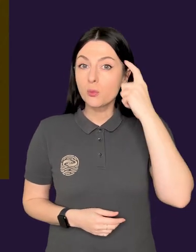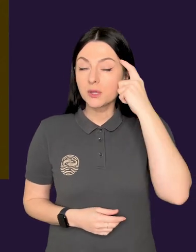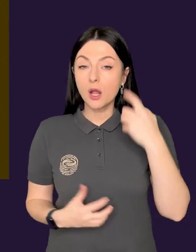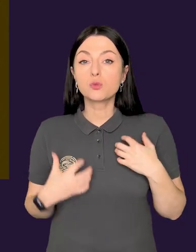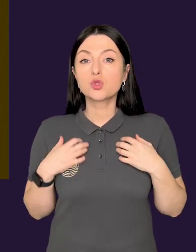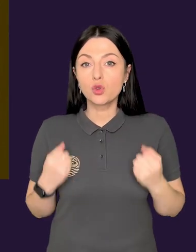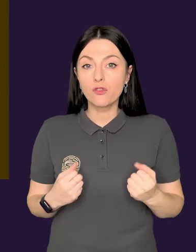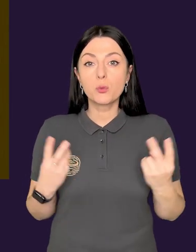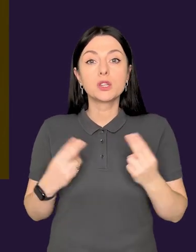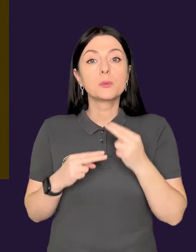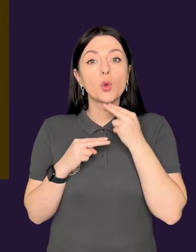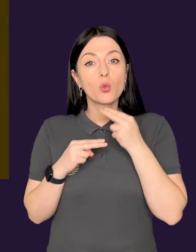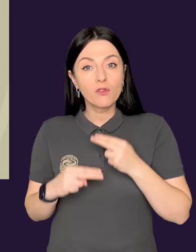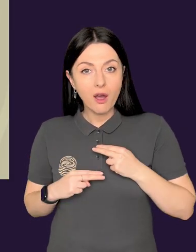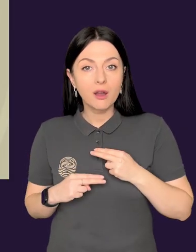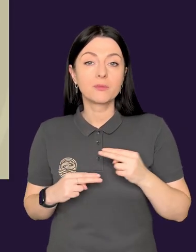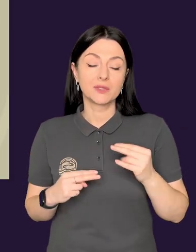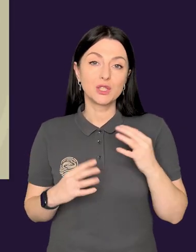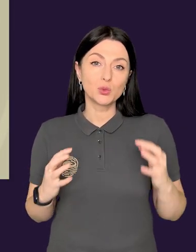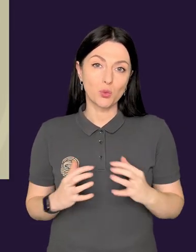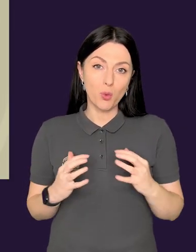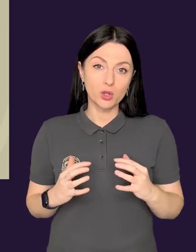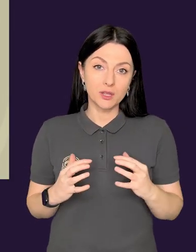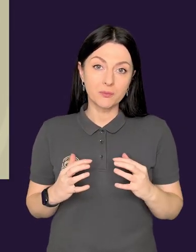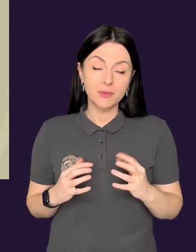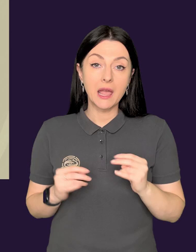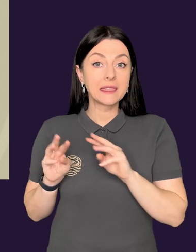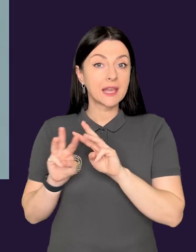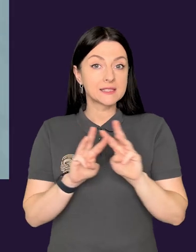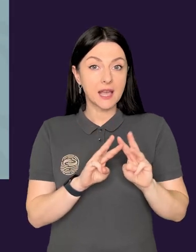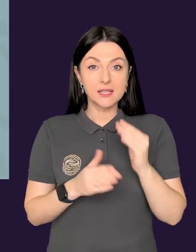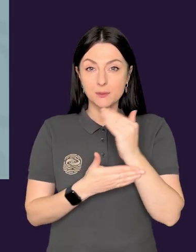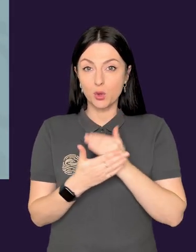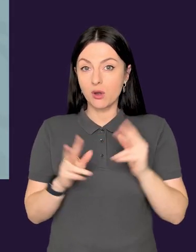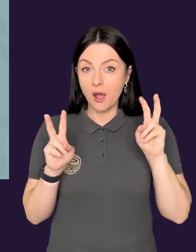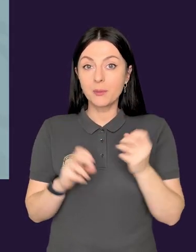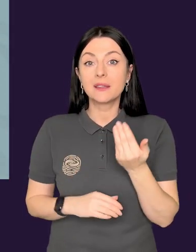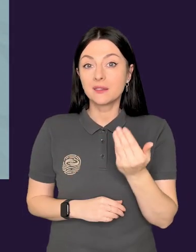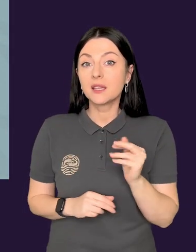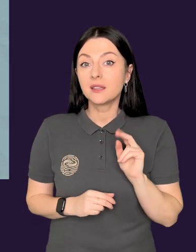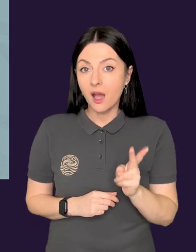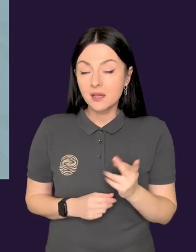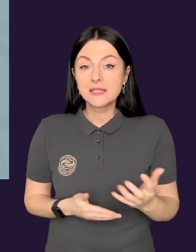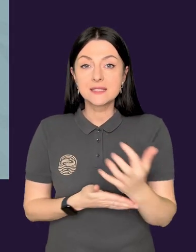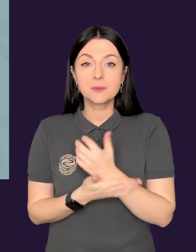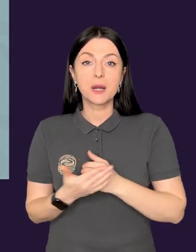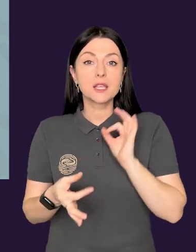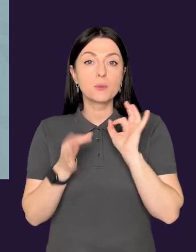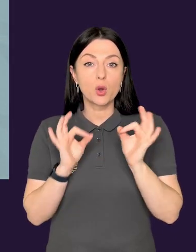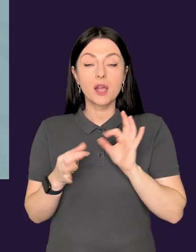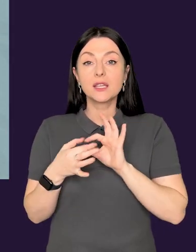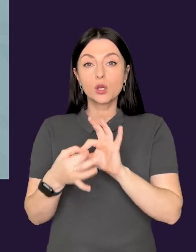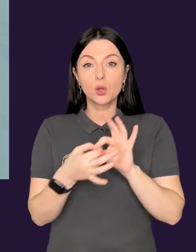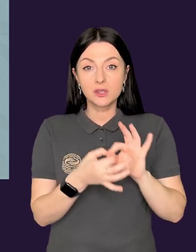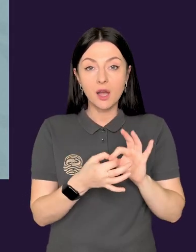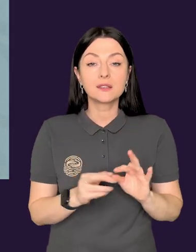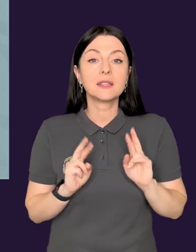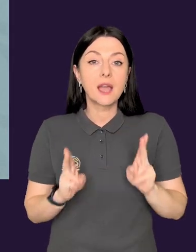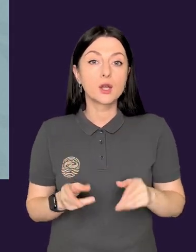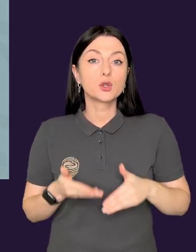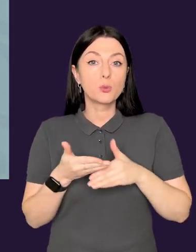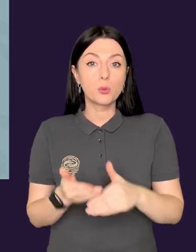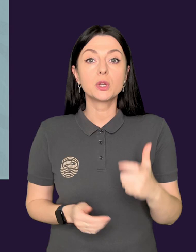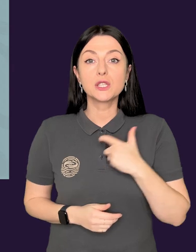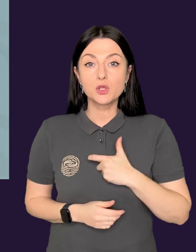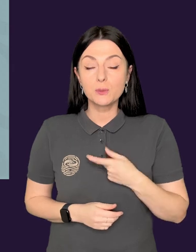Вочевидь, нашому ментальному здоров'ю потрібні увага і турбота. На сайті програми «Ти як?» зібрані поради і контакти, як